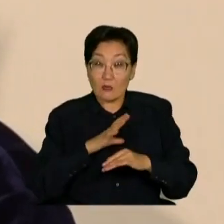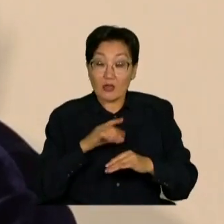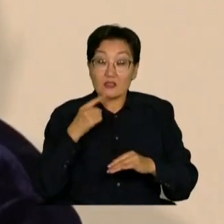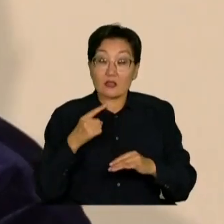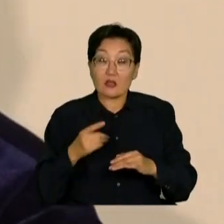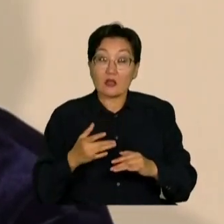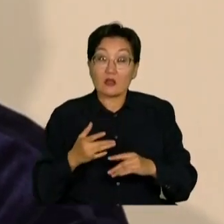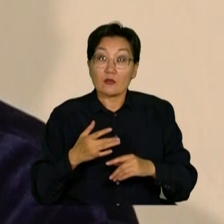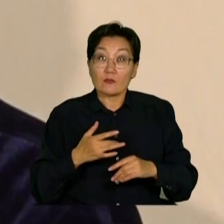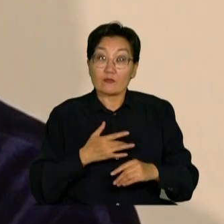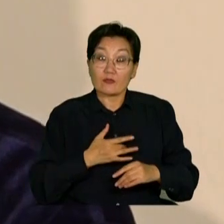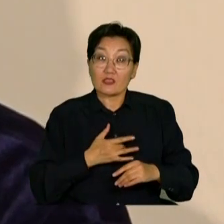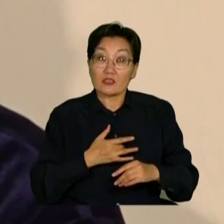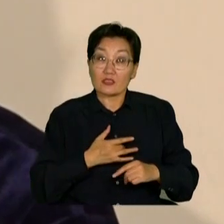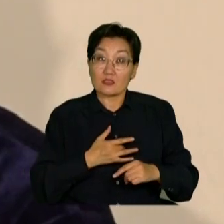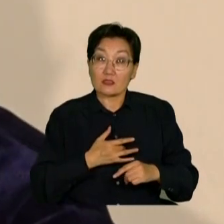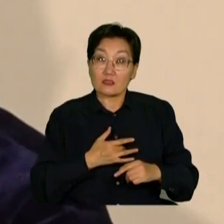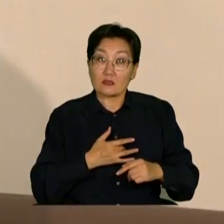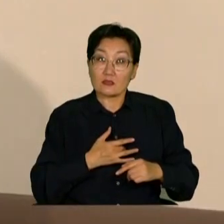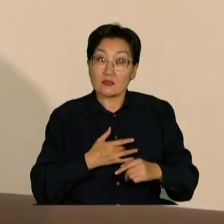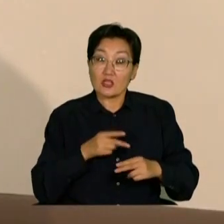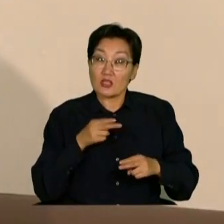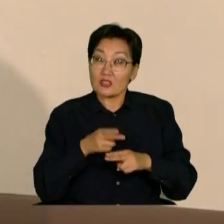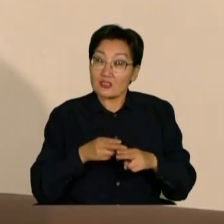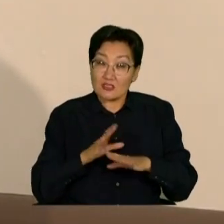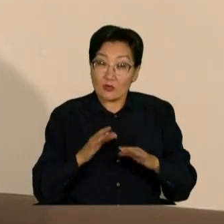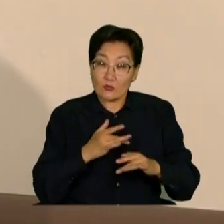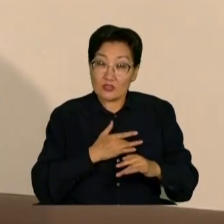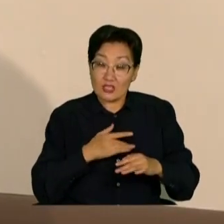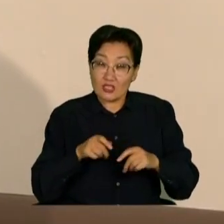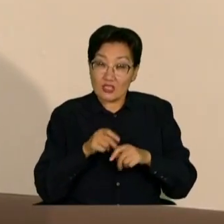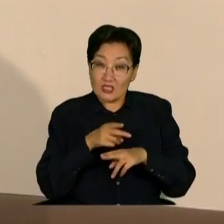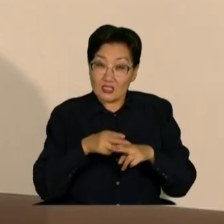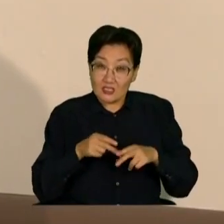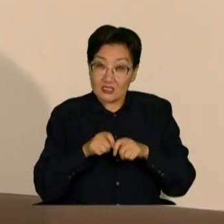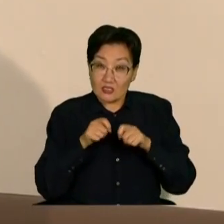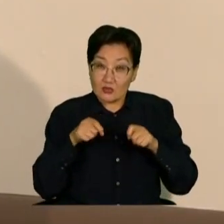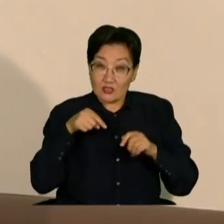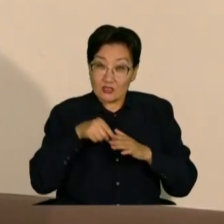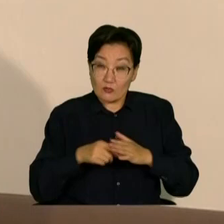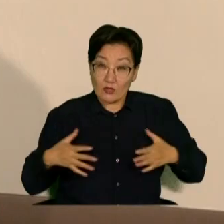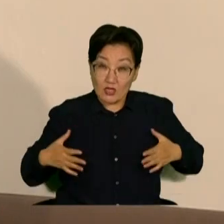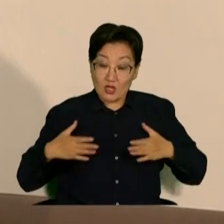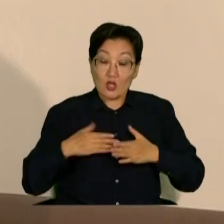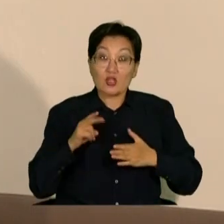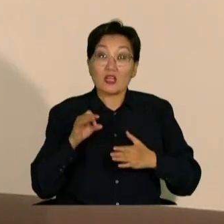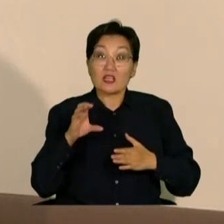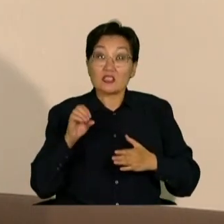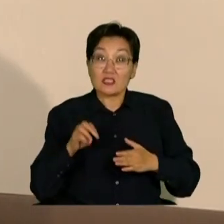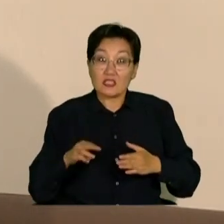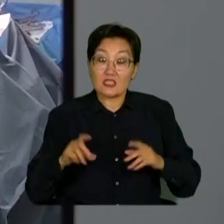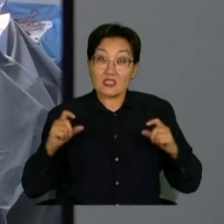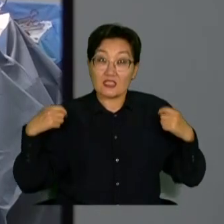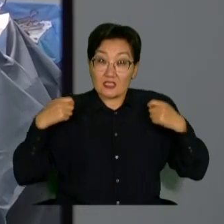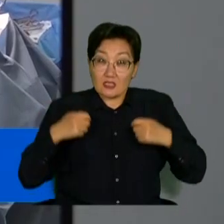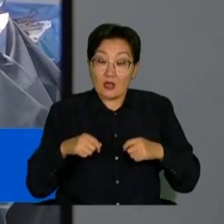рет көкірек кесілмеді, мына жақтан жасалды деп. А былай көкіректі жарған кезде қалсет кейіп, жүру ол қиынырақ болады